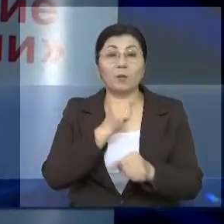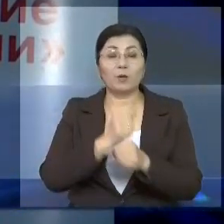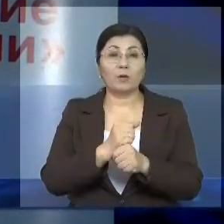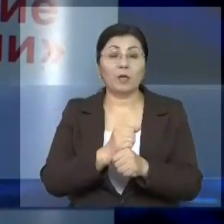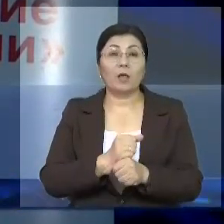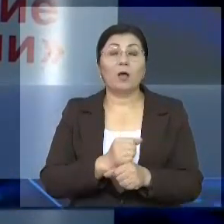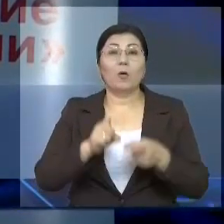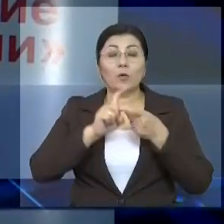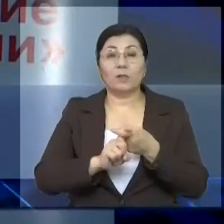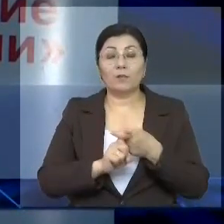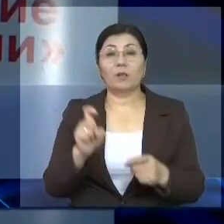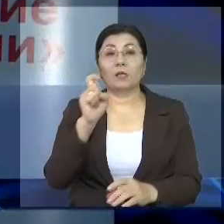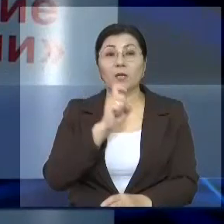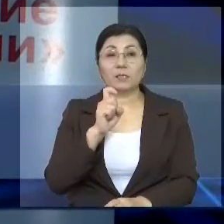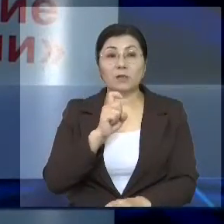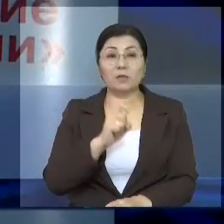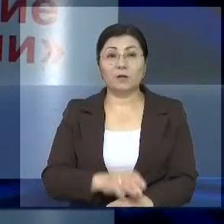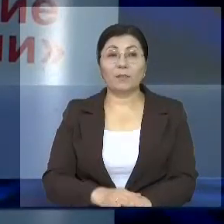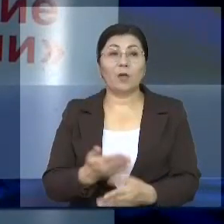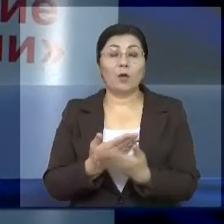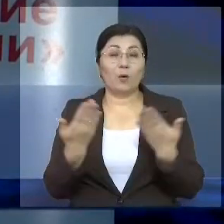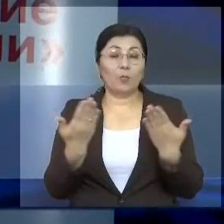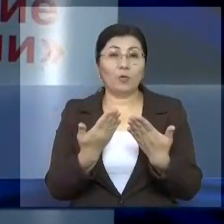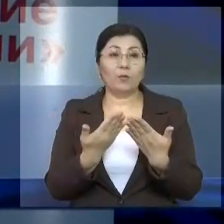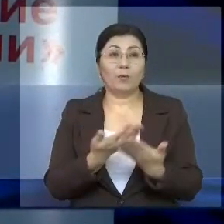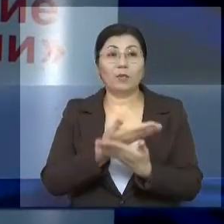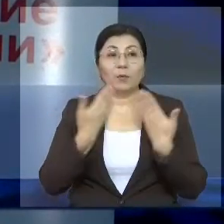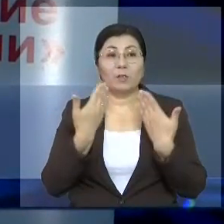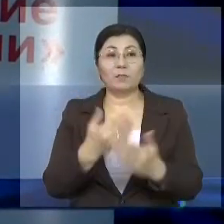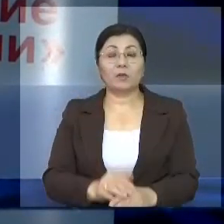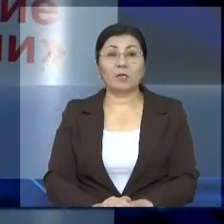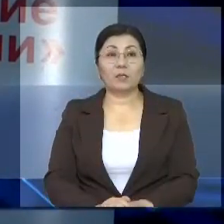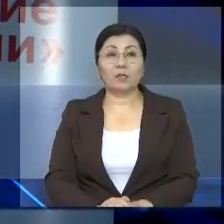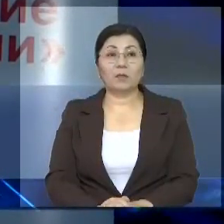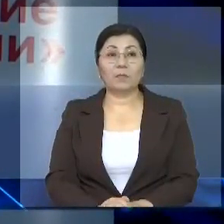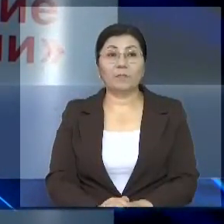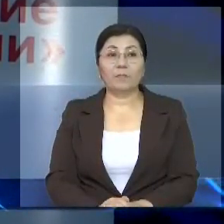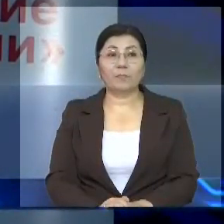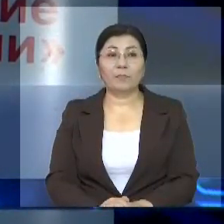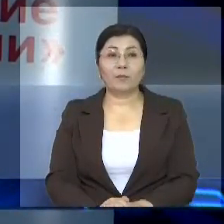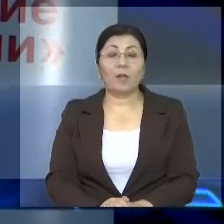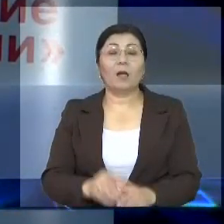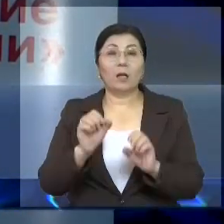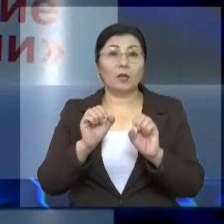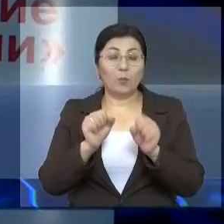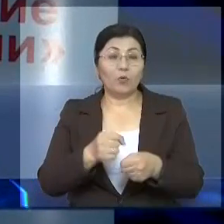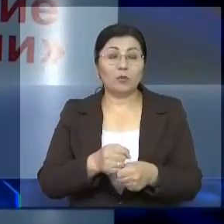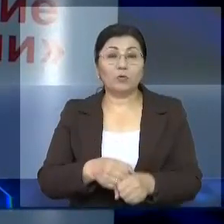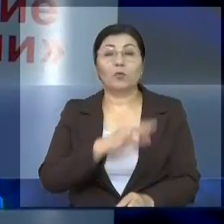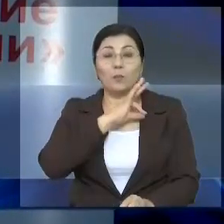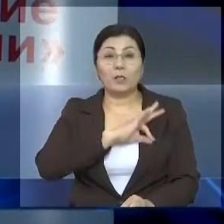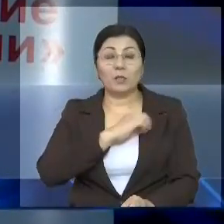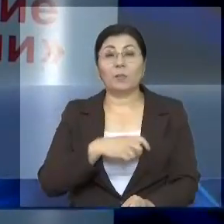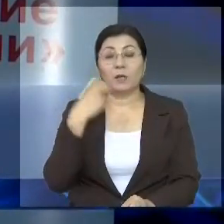от хозяина, грубо говоря. У него немножко, ну, аморальный образ жизни, грубо говоря, ну, употребляет спиртные напитки, там в